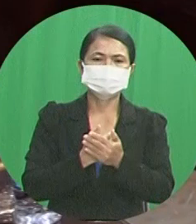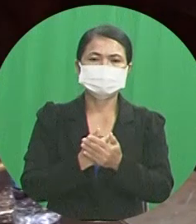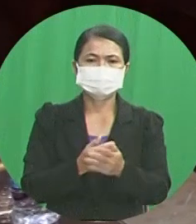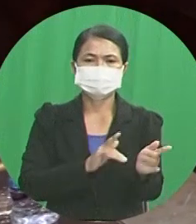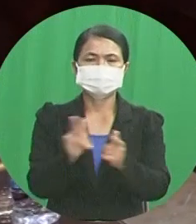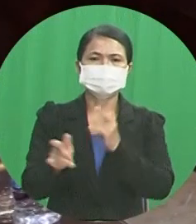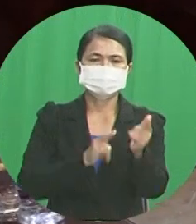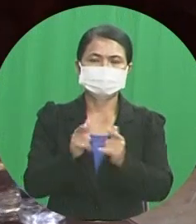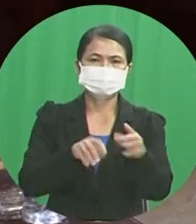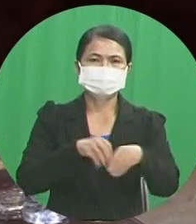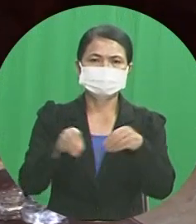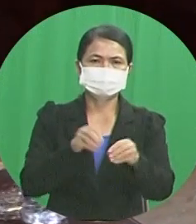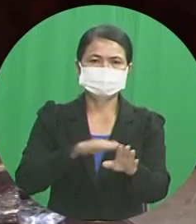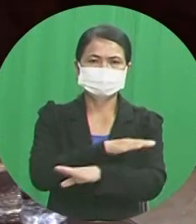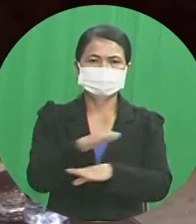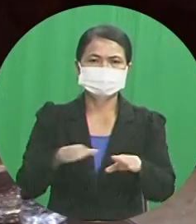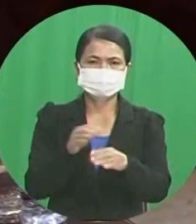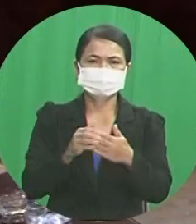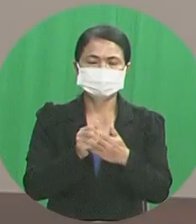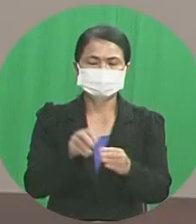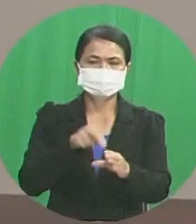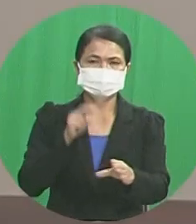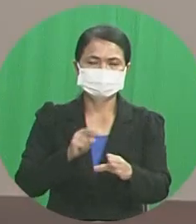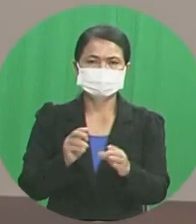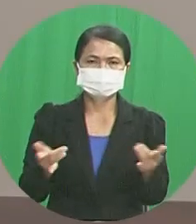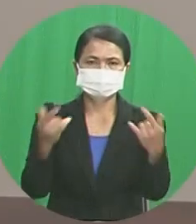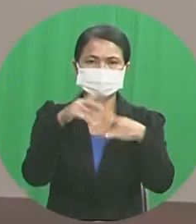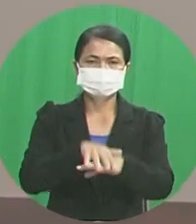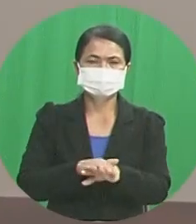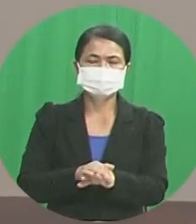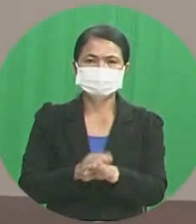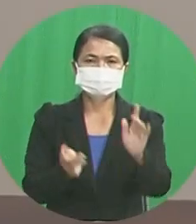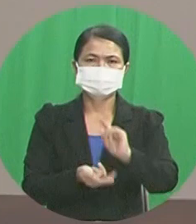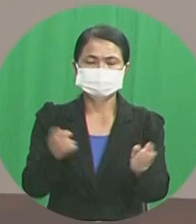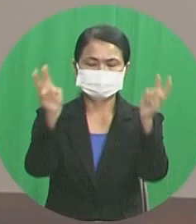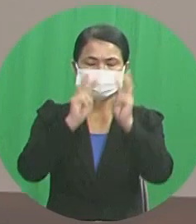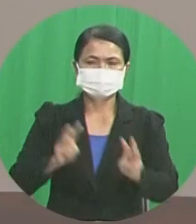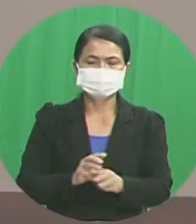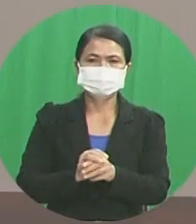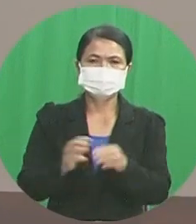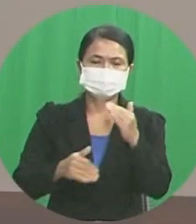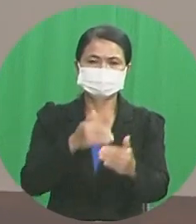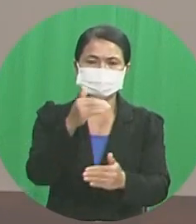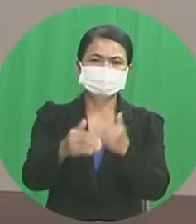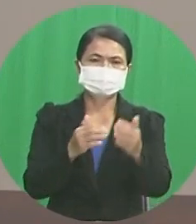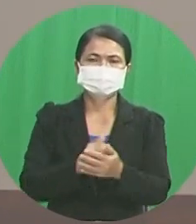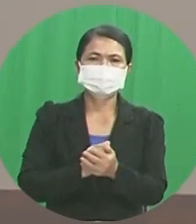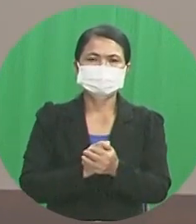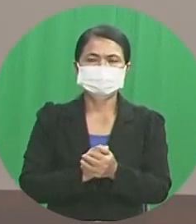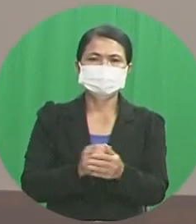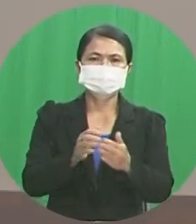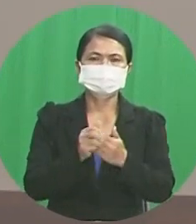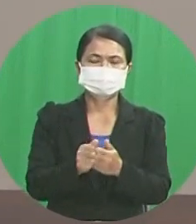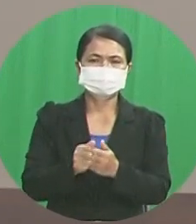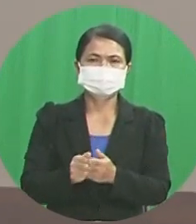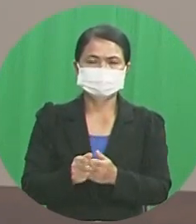ប្រកួតប្រជែងទីផ្សារក្នុងស្រុកនិងនាំចេញបរិយាបន្នធន់នឹងការប្រែប្រួលអាកាសធាតុនិងនិរន្តរភាពដែលនឹងនាំមក